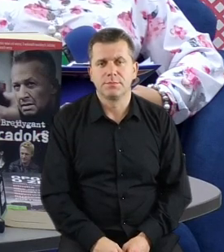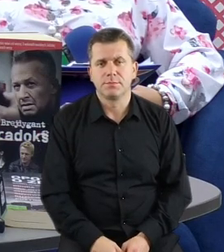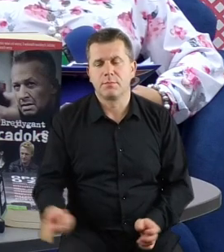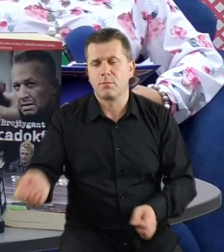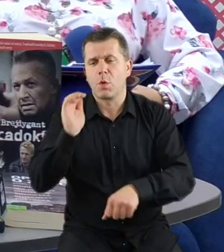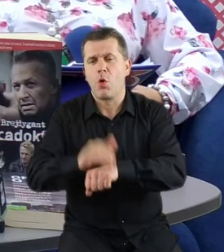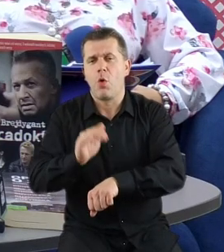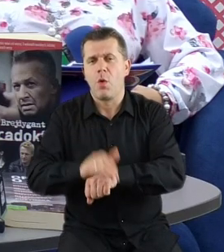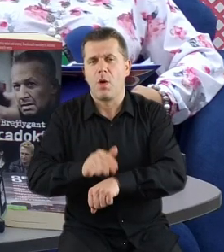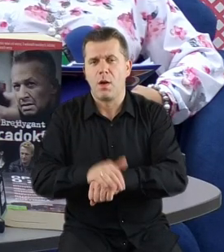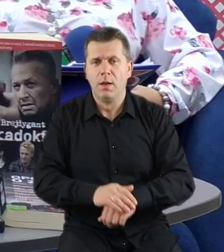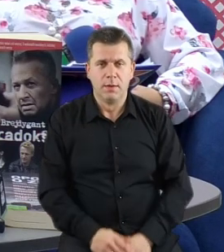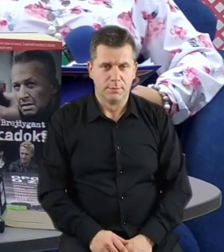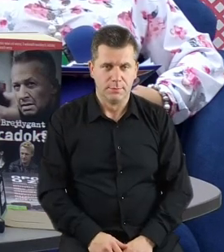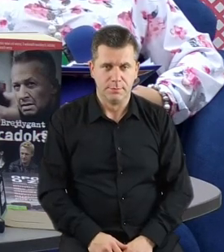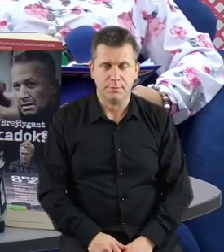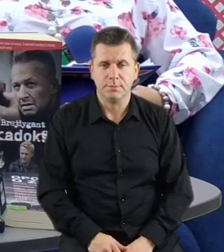no, kolegów generalnie, z których